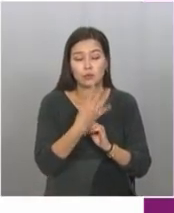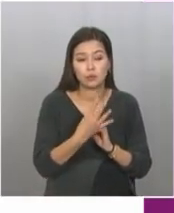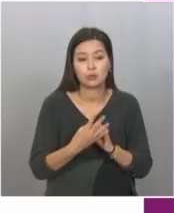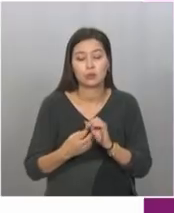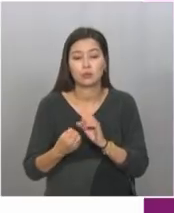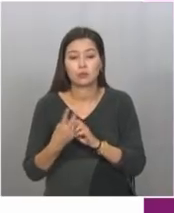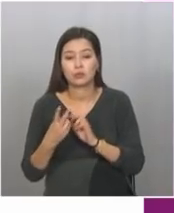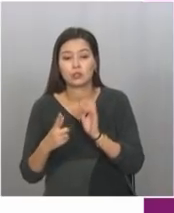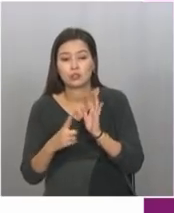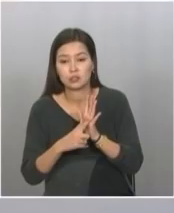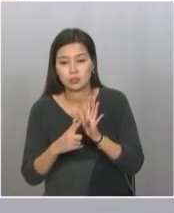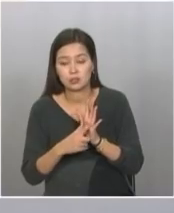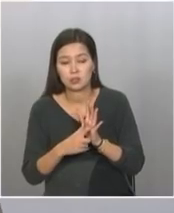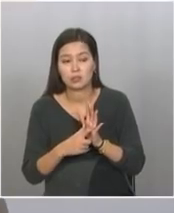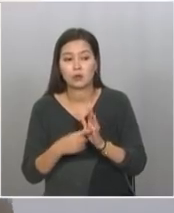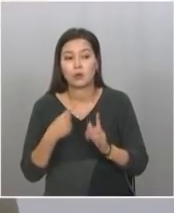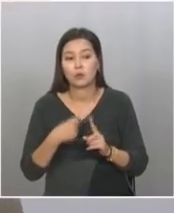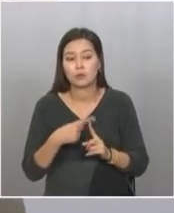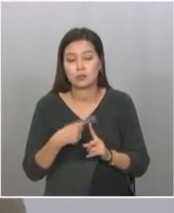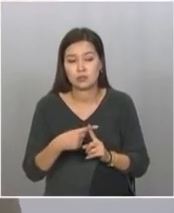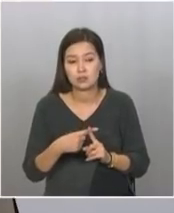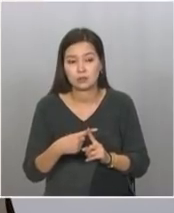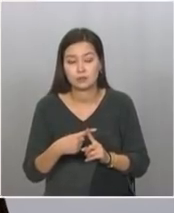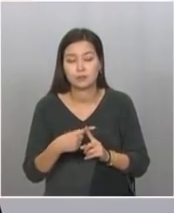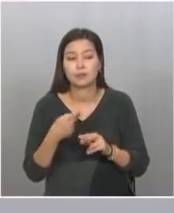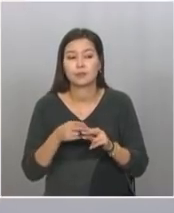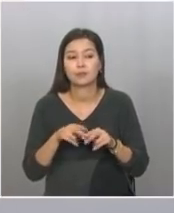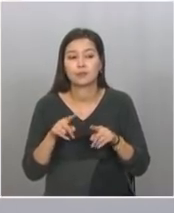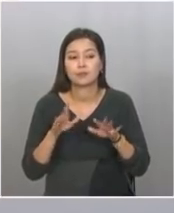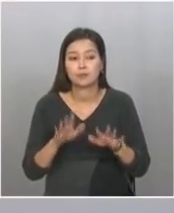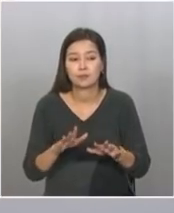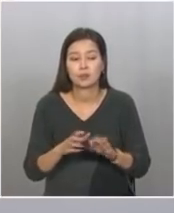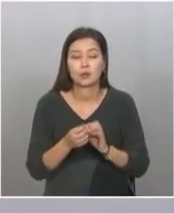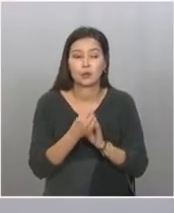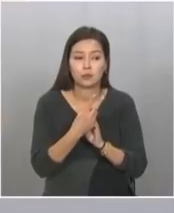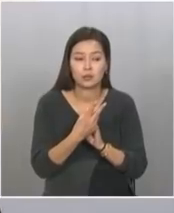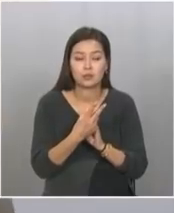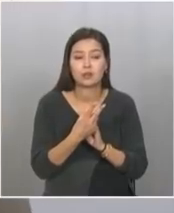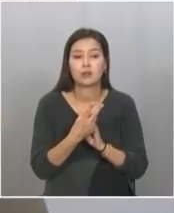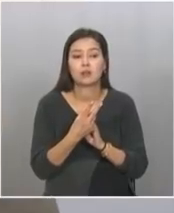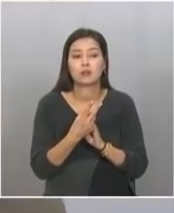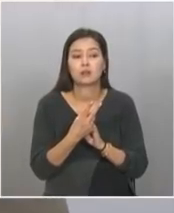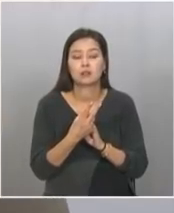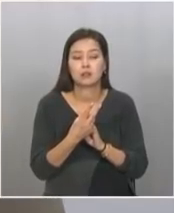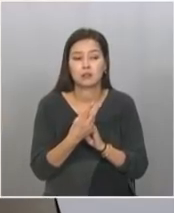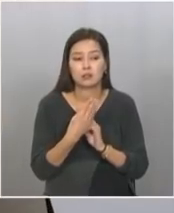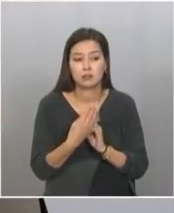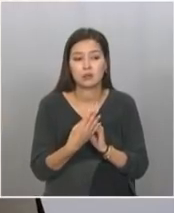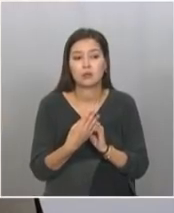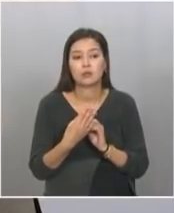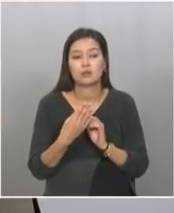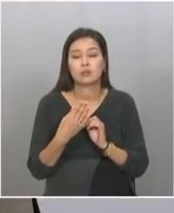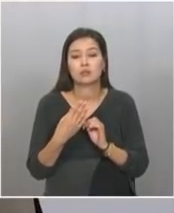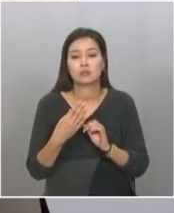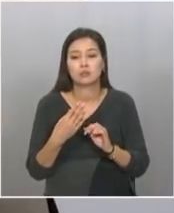4 пен 12-ден 7-нің қосындысы. Әрине, бұл жерде 12-ден 11 шығады. Е? Енді